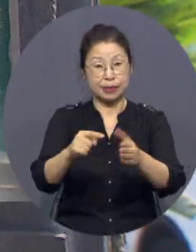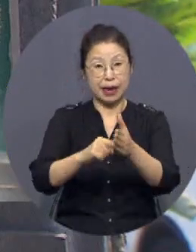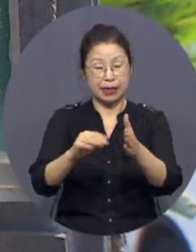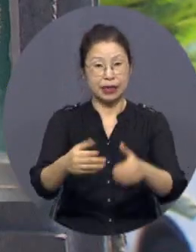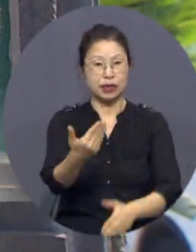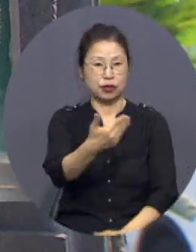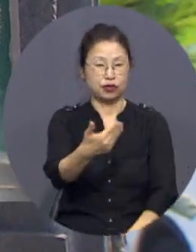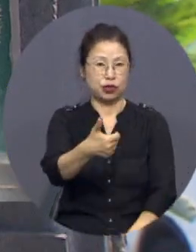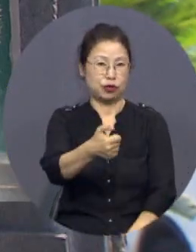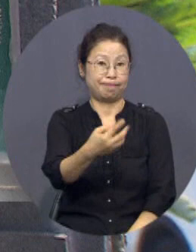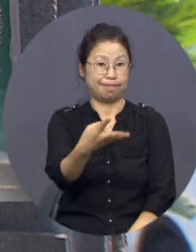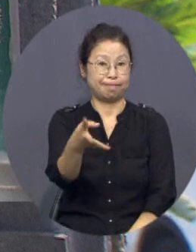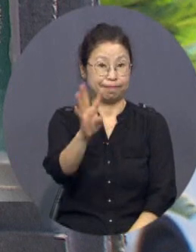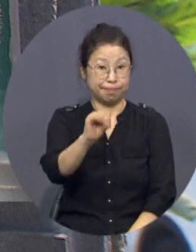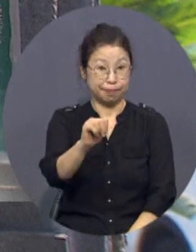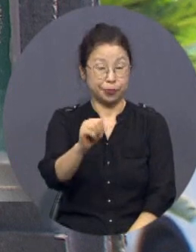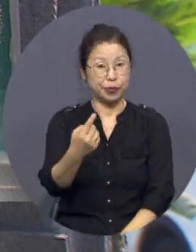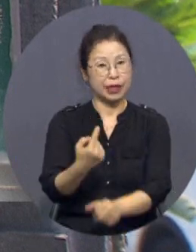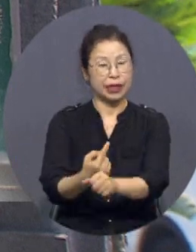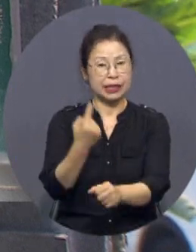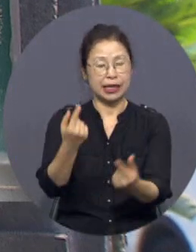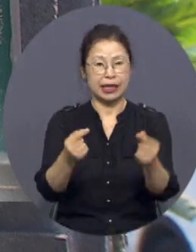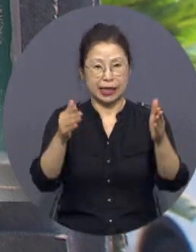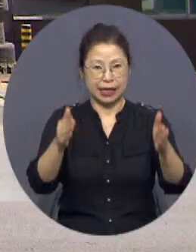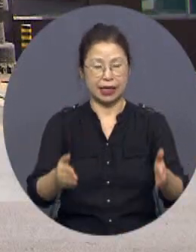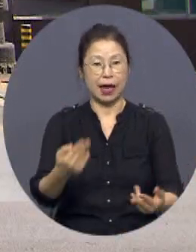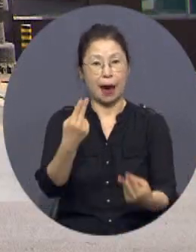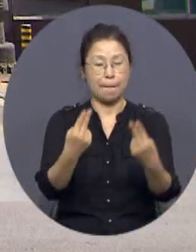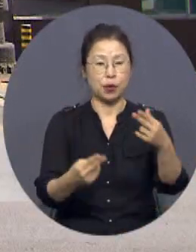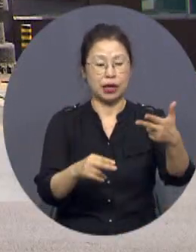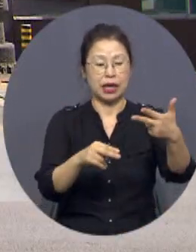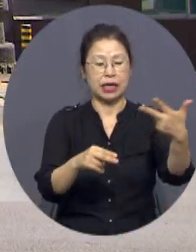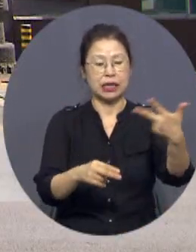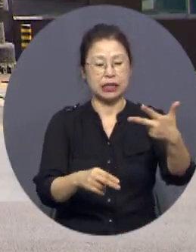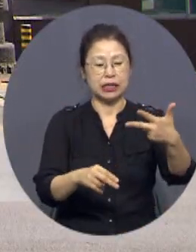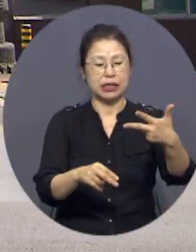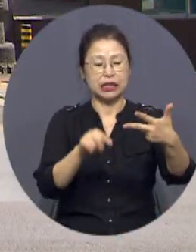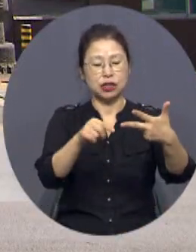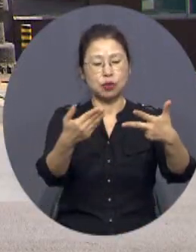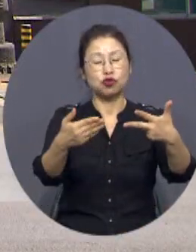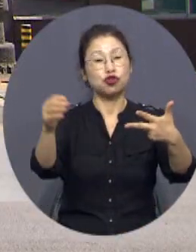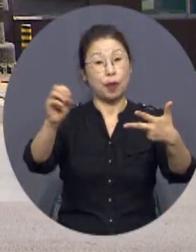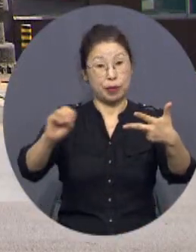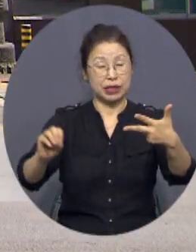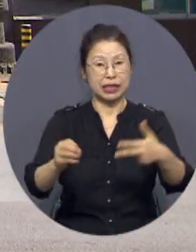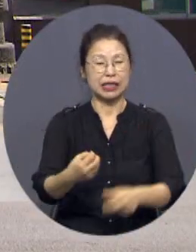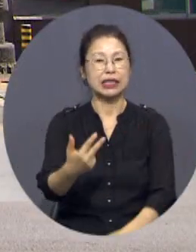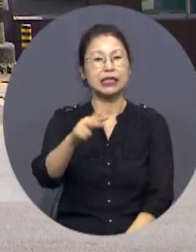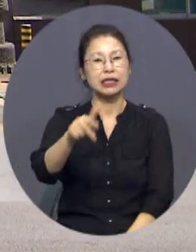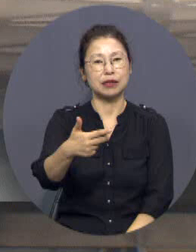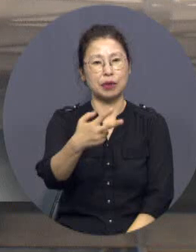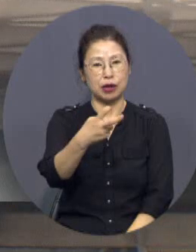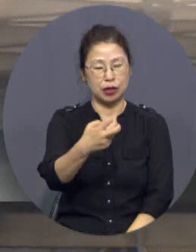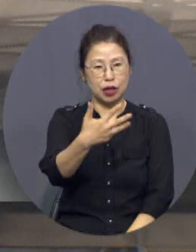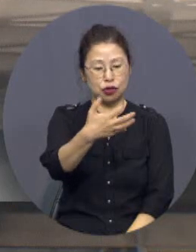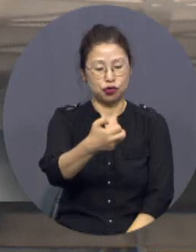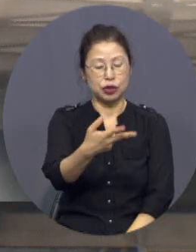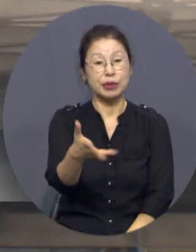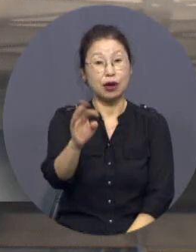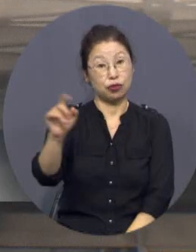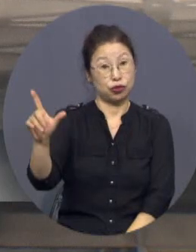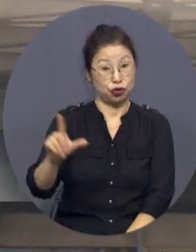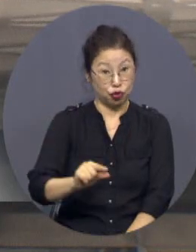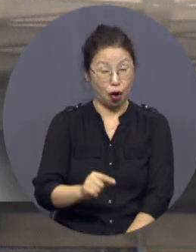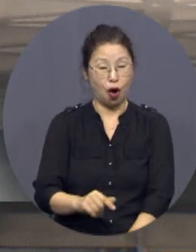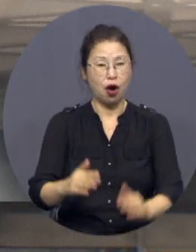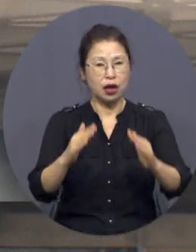지방세는 9,054억 원으로 지난해 같은 기간보다 7.9%인 772억 원이 줄었습니다.